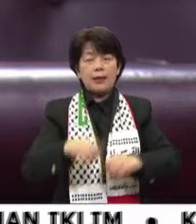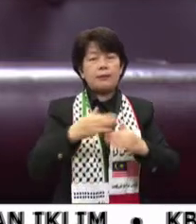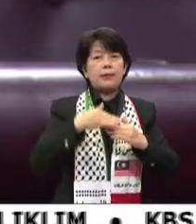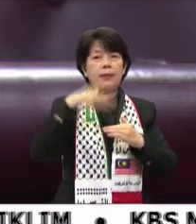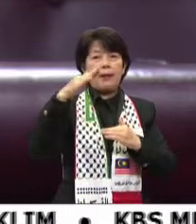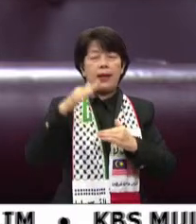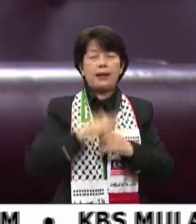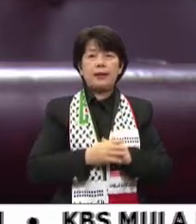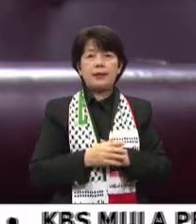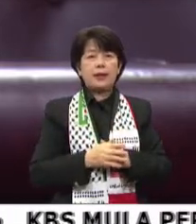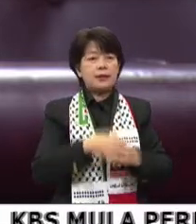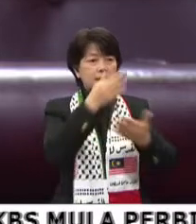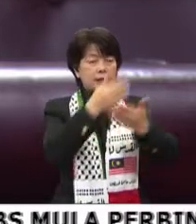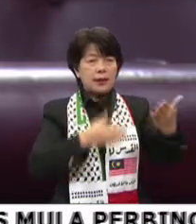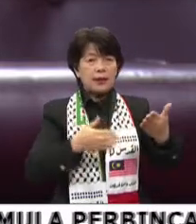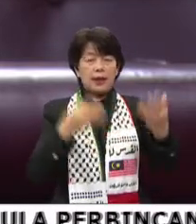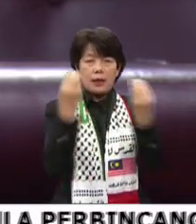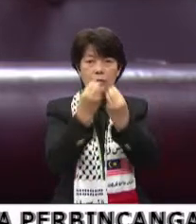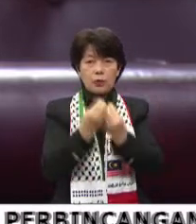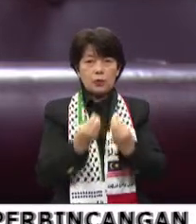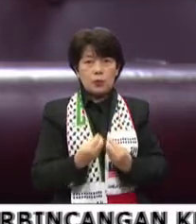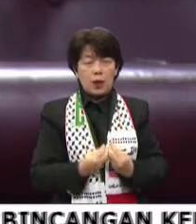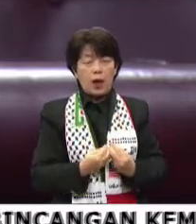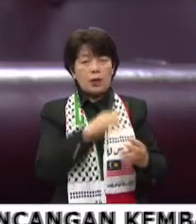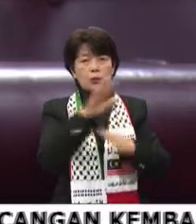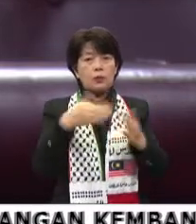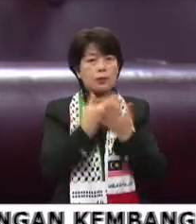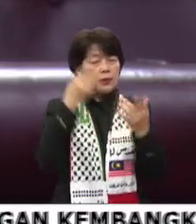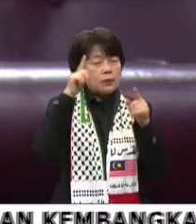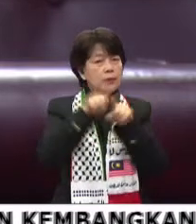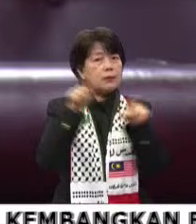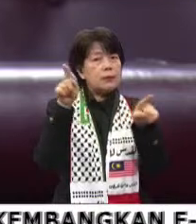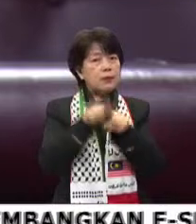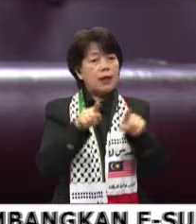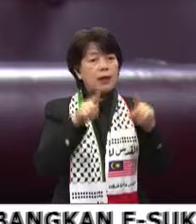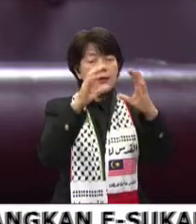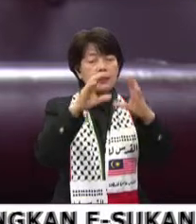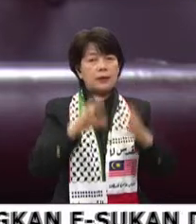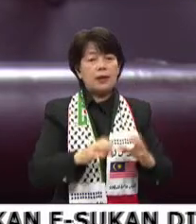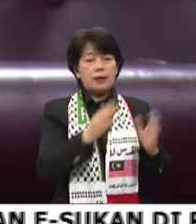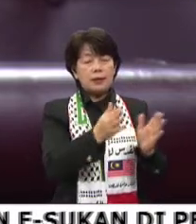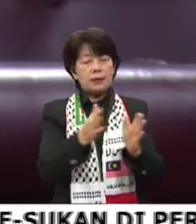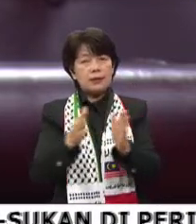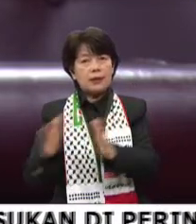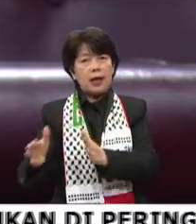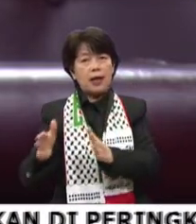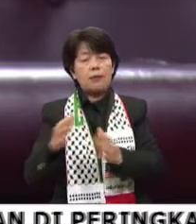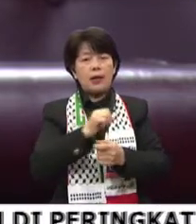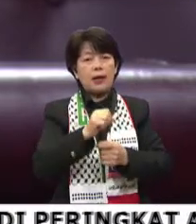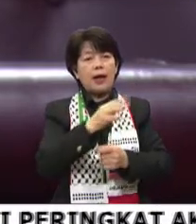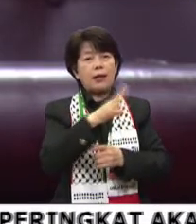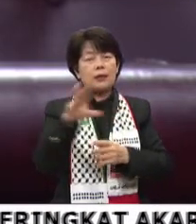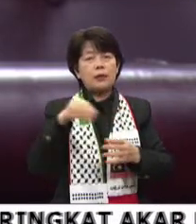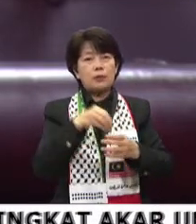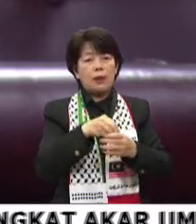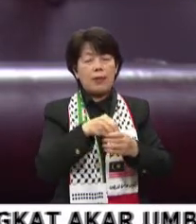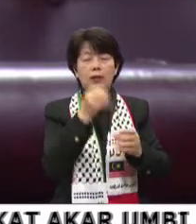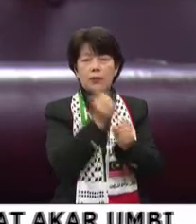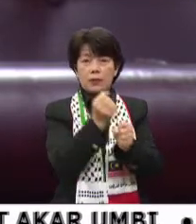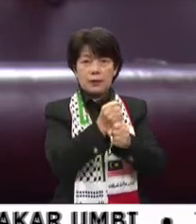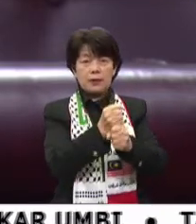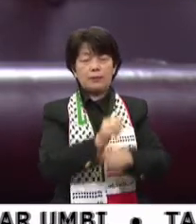daripada setengah jumlah undian tersebut bersetuju dengan cadangan untuk melaksanakan mogok atau sekat masuk kerja